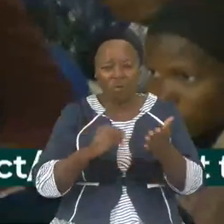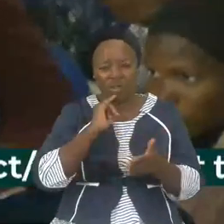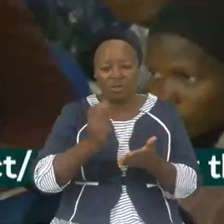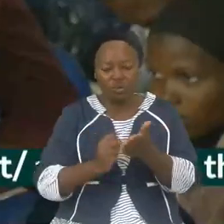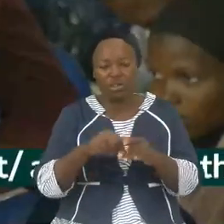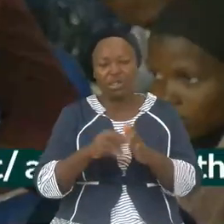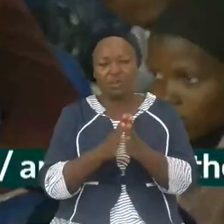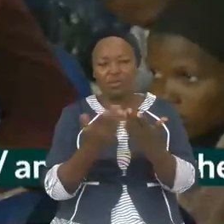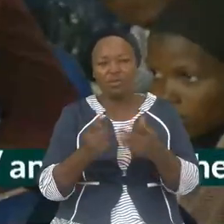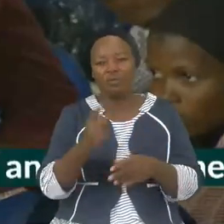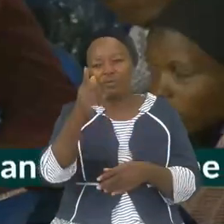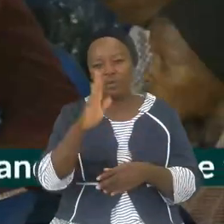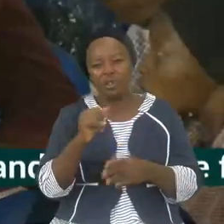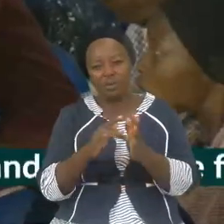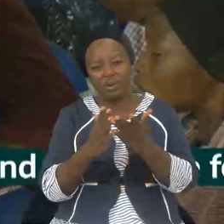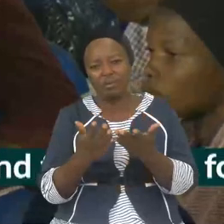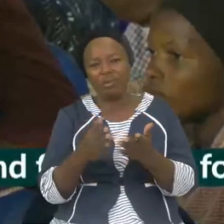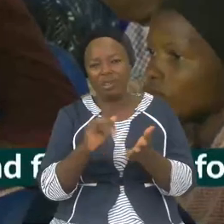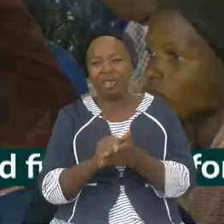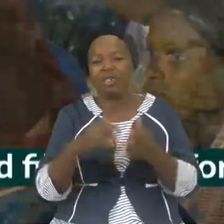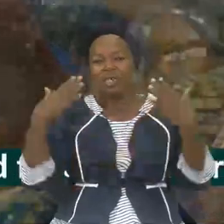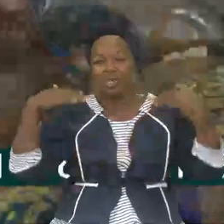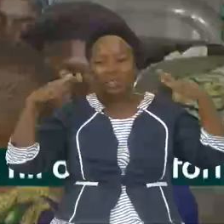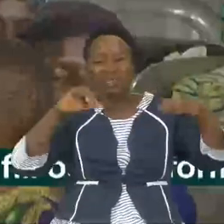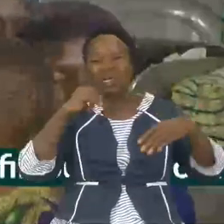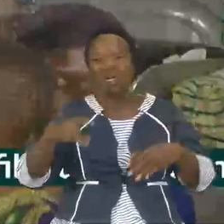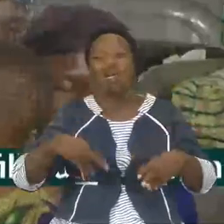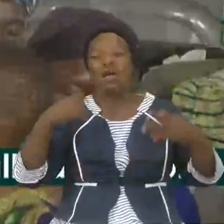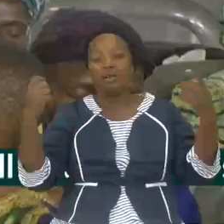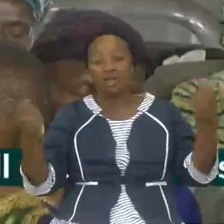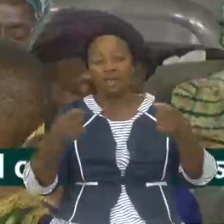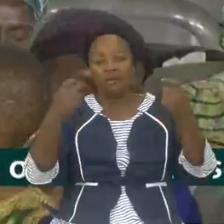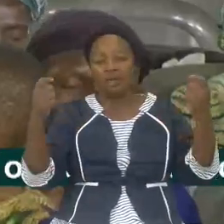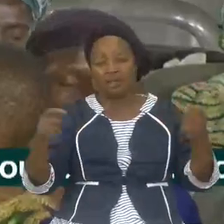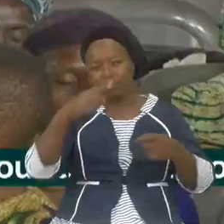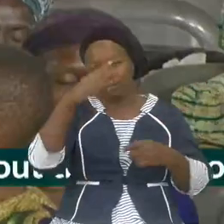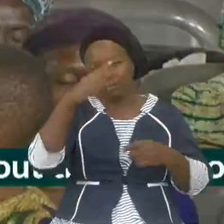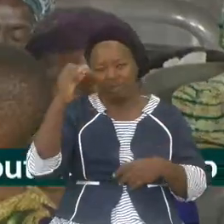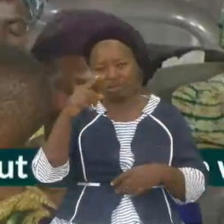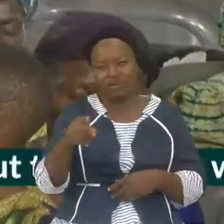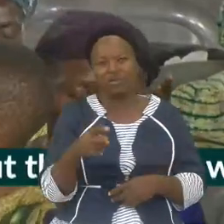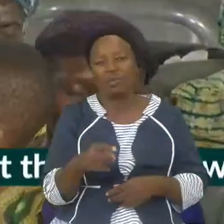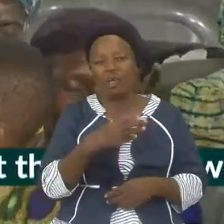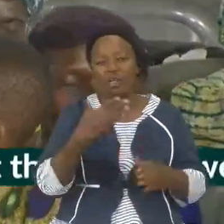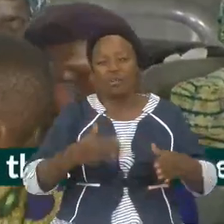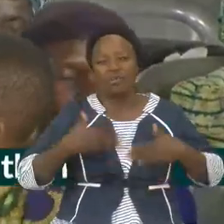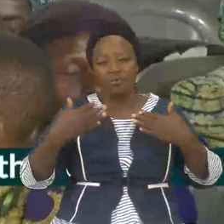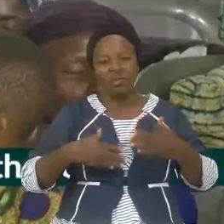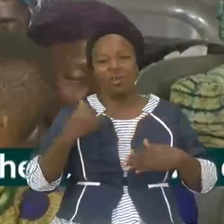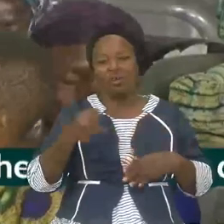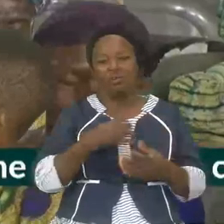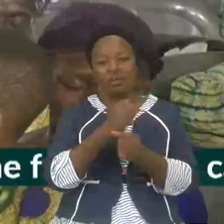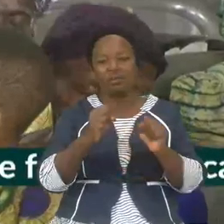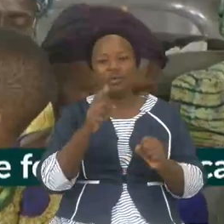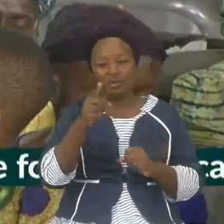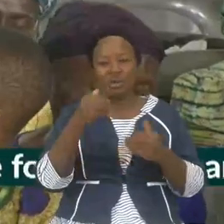était ainsi, parce qu'il est ainsi écrit dans les Écritures. Les